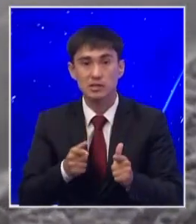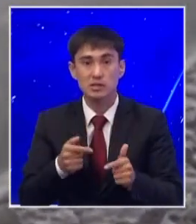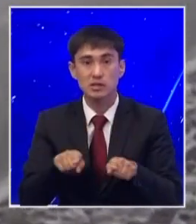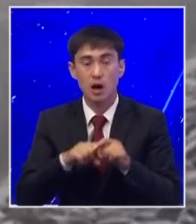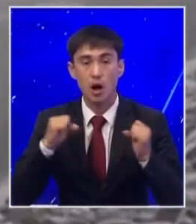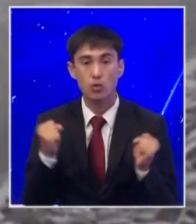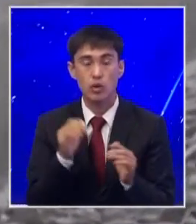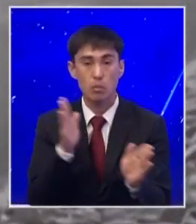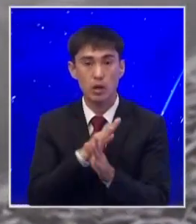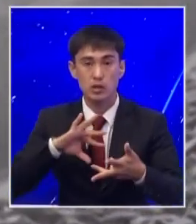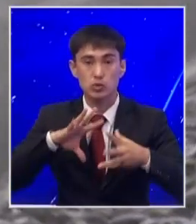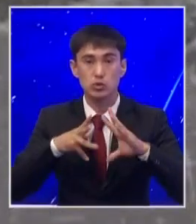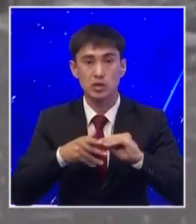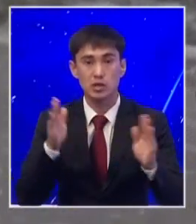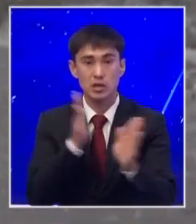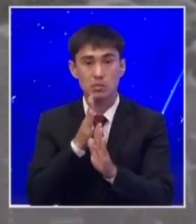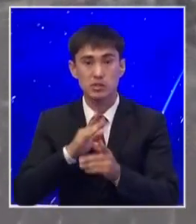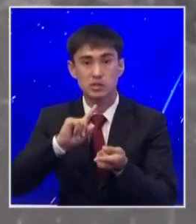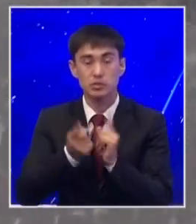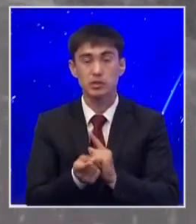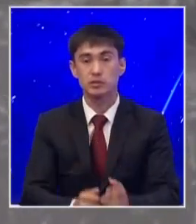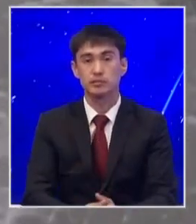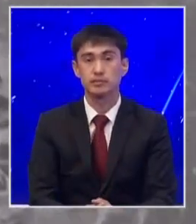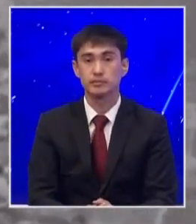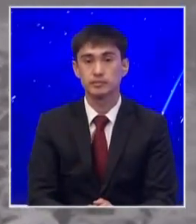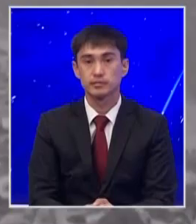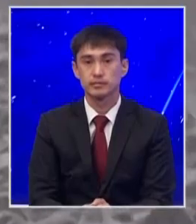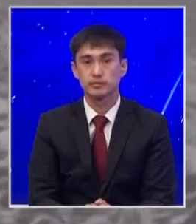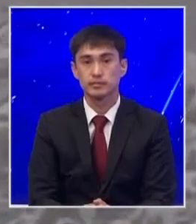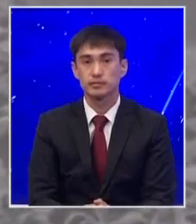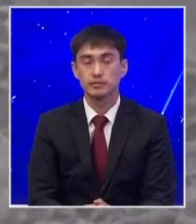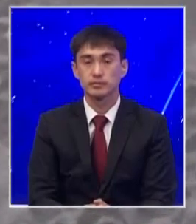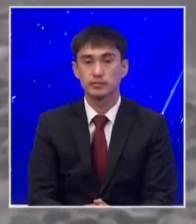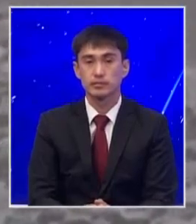необычная холодная погода результатом климатических изменений.